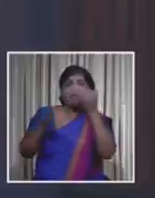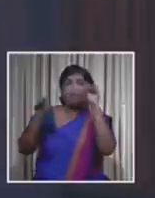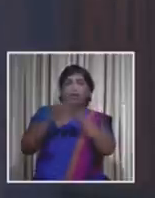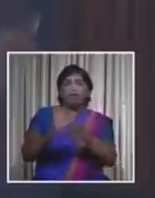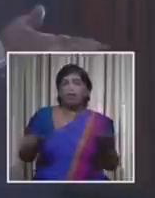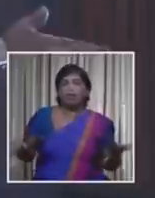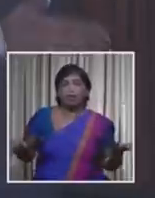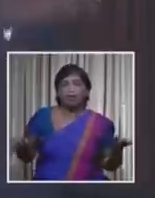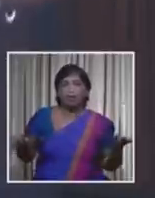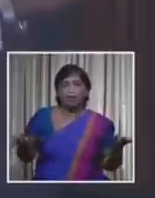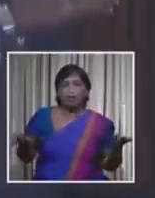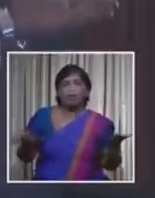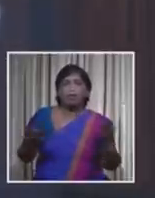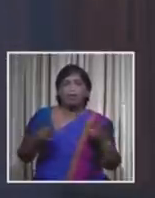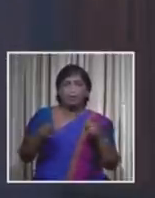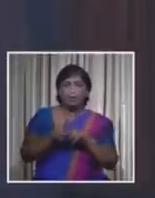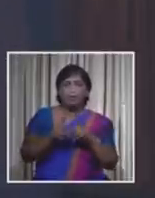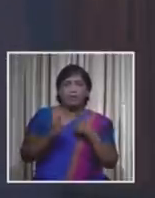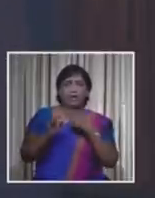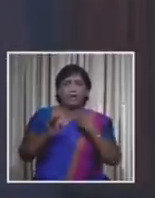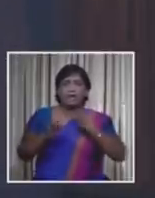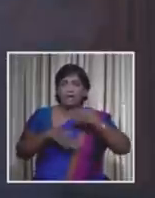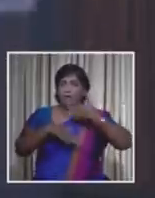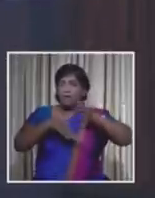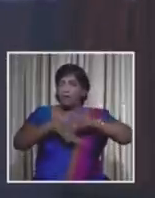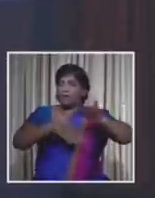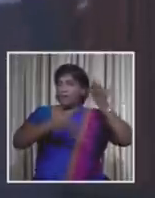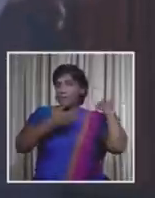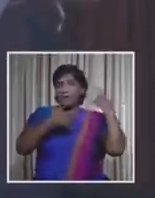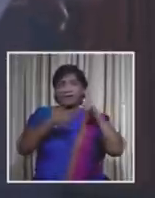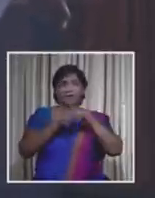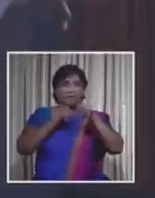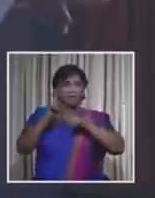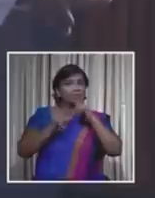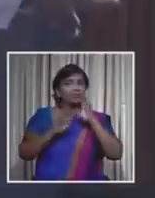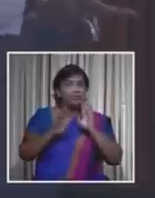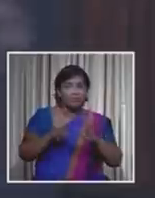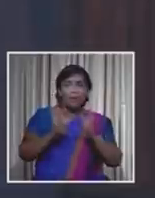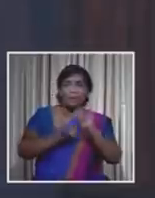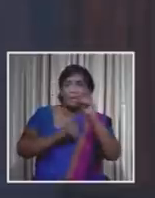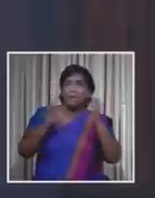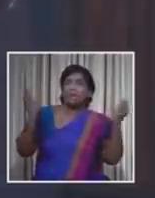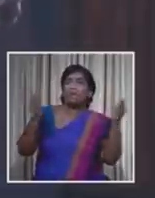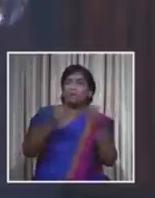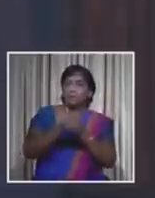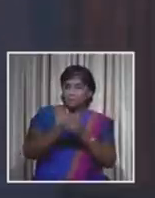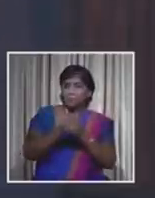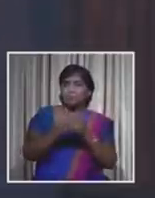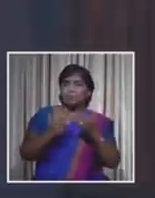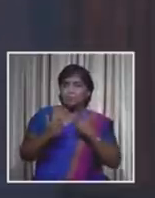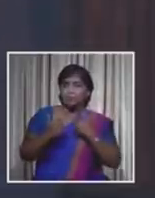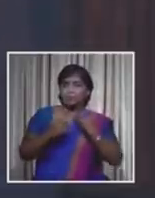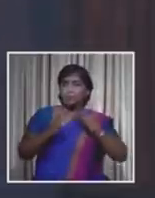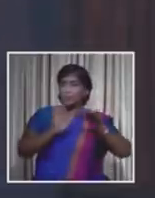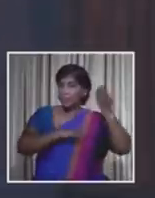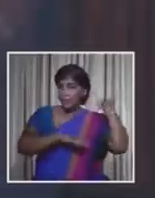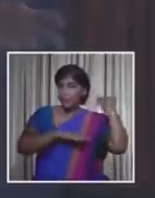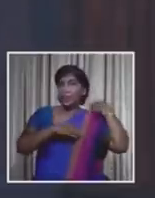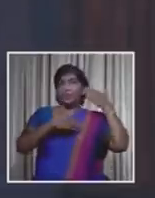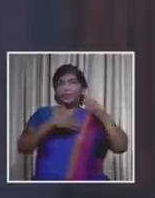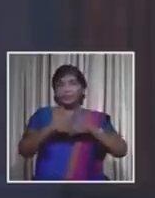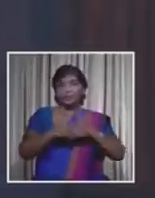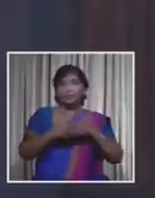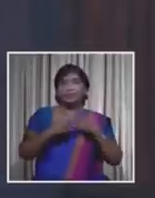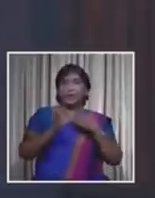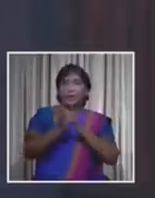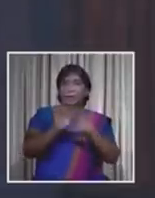හිටියේ ෆ්‍රන්ට් සයිඩ් බෑක් සයිඩ් ගැන කෙලින්ම කතා කරා මේ පාර්ලිමේන්තුවේ පිටිපස්සෙන් ඉඳගෙන මගේ ෆ්‍රන්ට් සයිඩ් එකයි බෑක් සයිඩ් එකයි